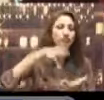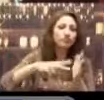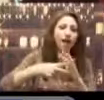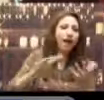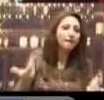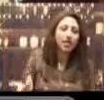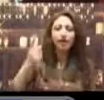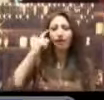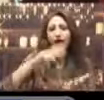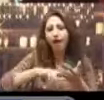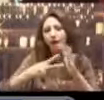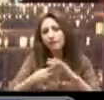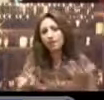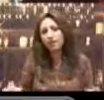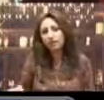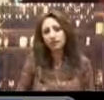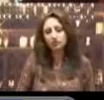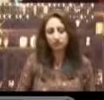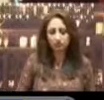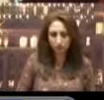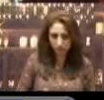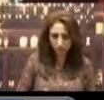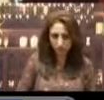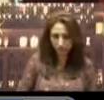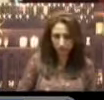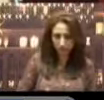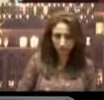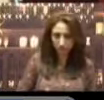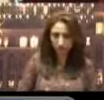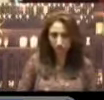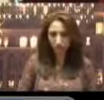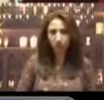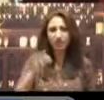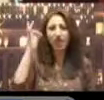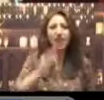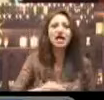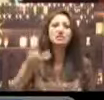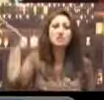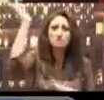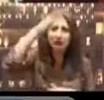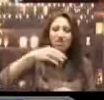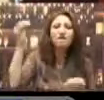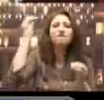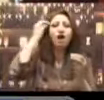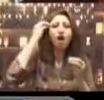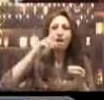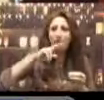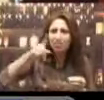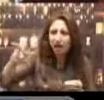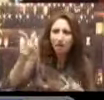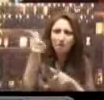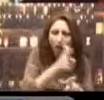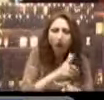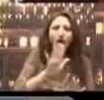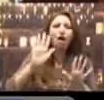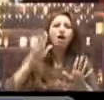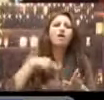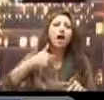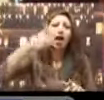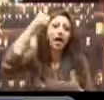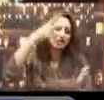يعني. فده اللي وصلني الى ان الموضوع لازم يبقى بشكل رسمي او علشان ما حدش يزعل، لان بدا الموضوع يبقى كمان بقى في شغل عيال. طب